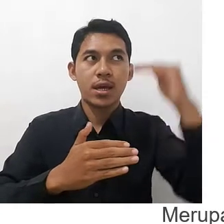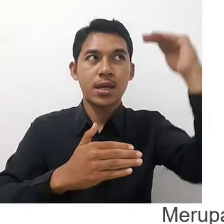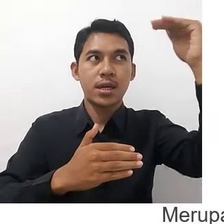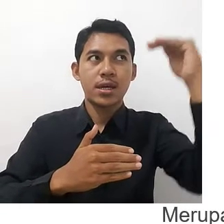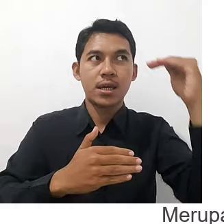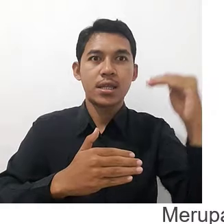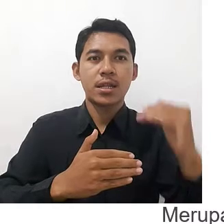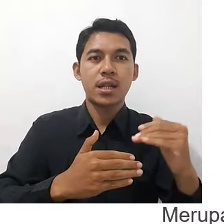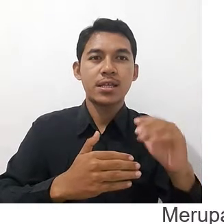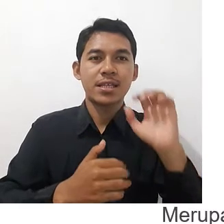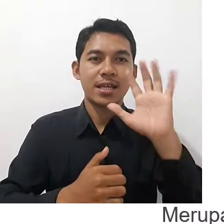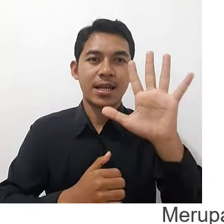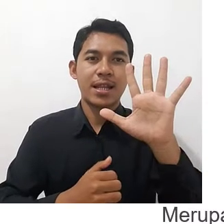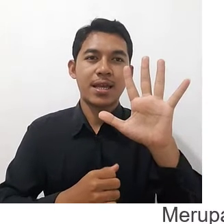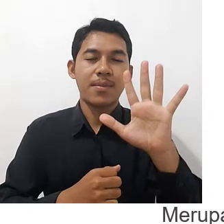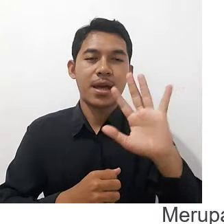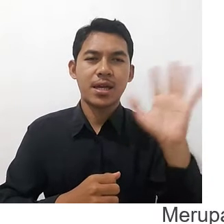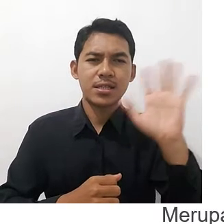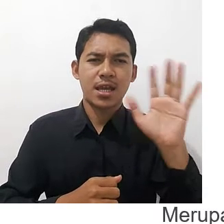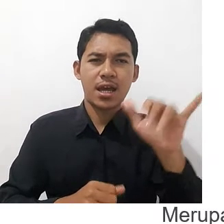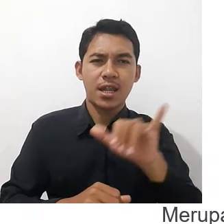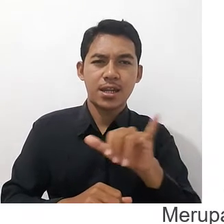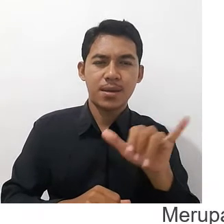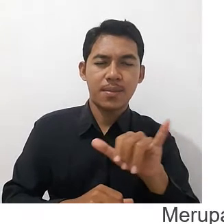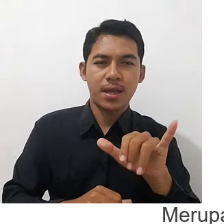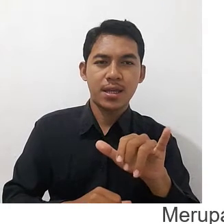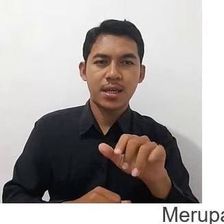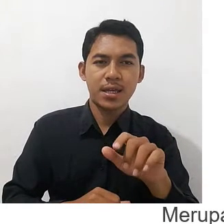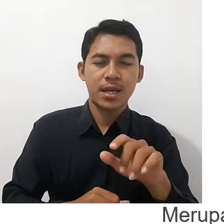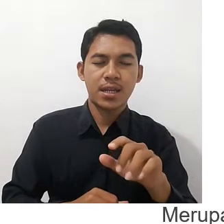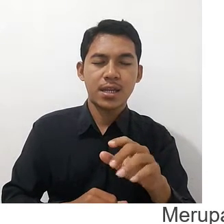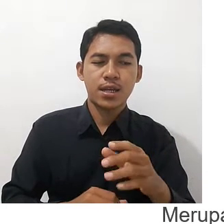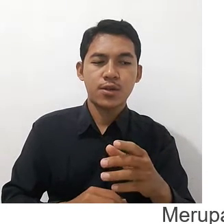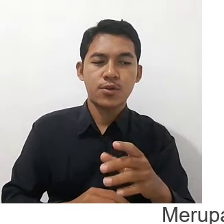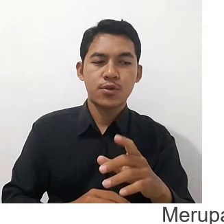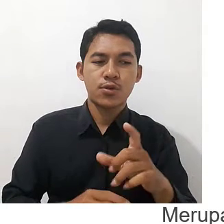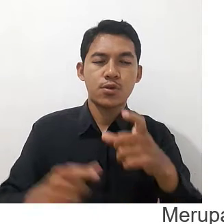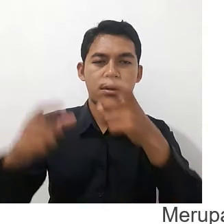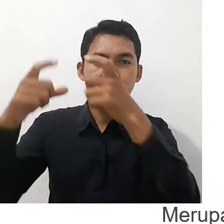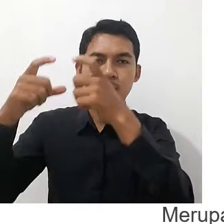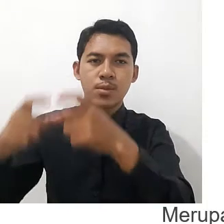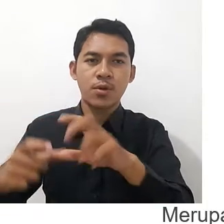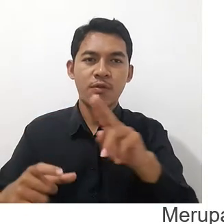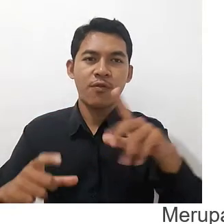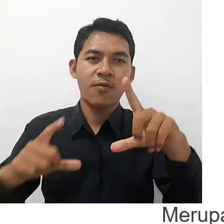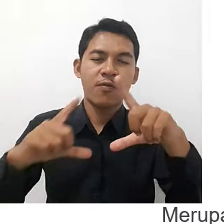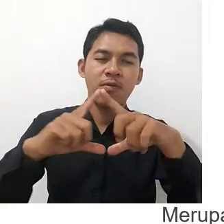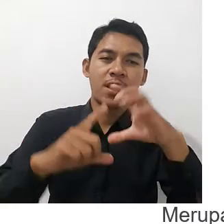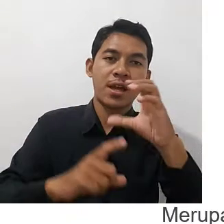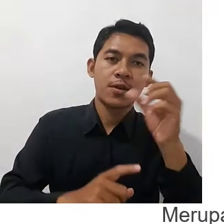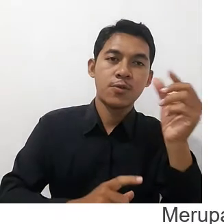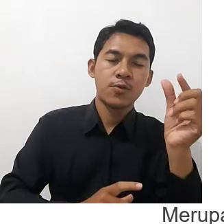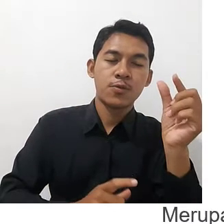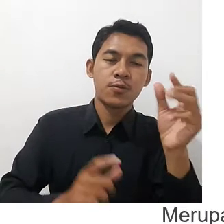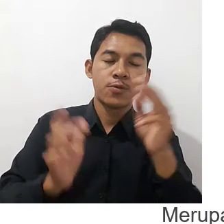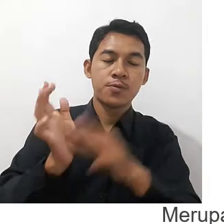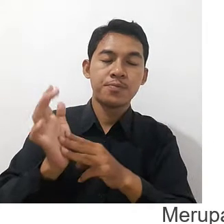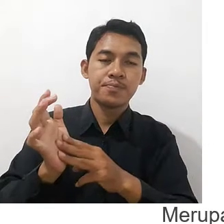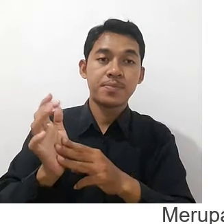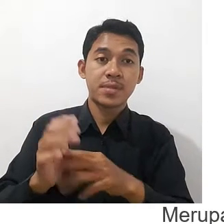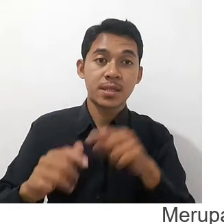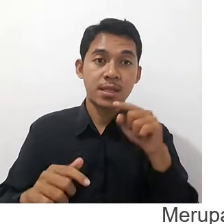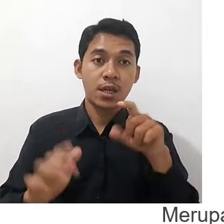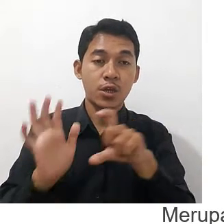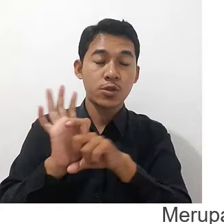biasa lagi cepetnya ya. Jangan dibandingkan dengan yang si tabung vakum ini, mungkin beda gitu ya. Mungkin sederhananya kalau sekarang kita